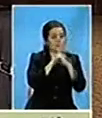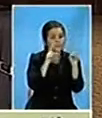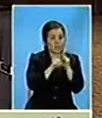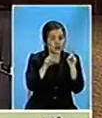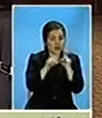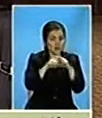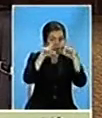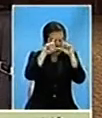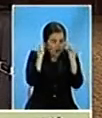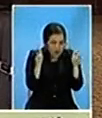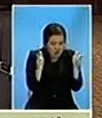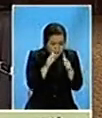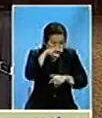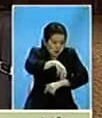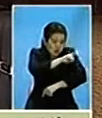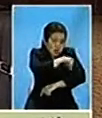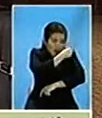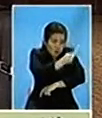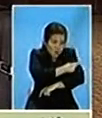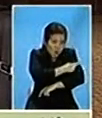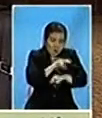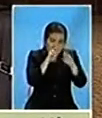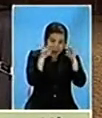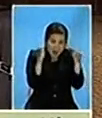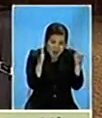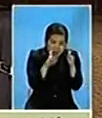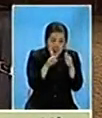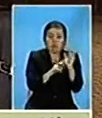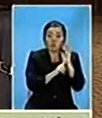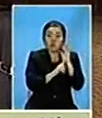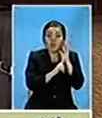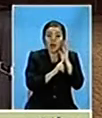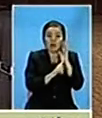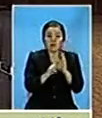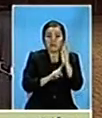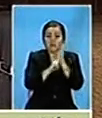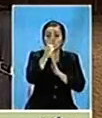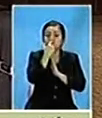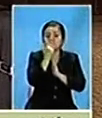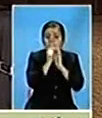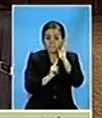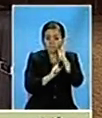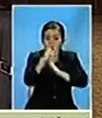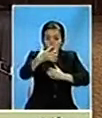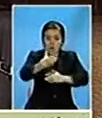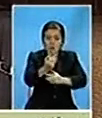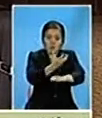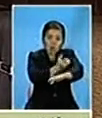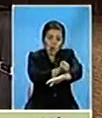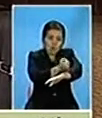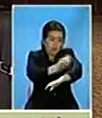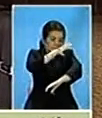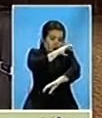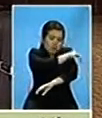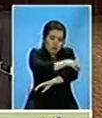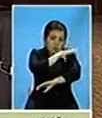ลินิกหรือสถานพยาบาลแพทย์แผนไทยบางแห่งเช่นเครื่องวัดความดันถามว่าเครื่องวัดความดันนั้นเป็นเครื่องมือแพทย์แผนไทยหรือ